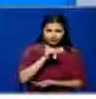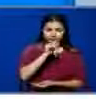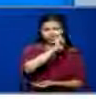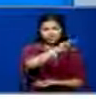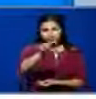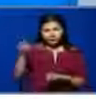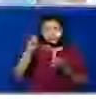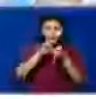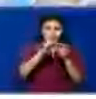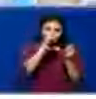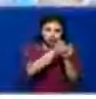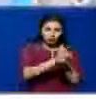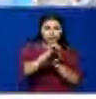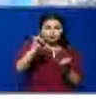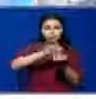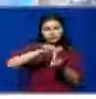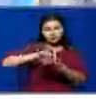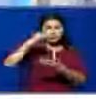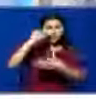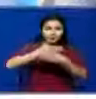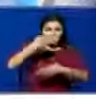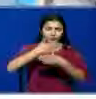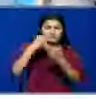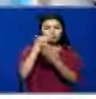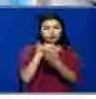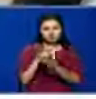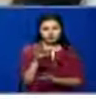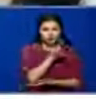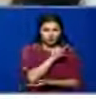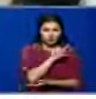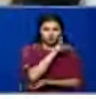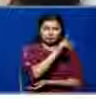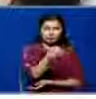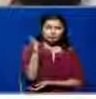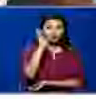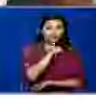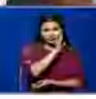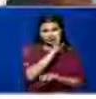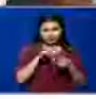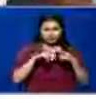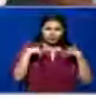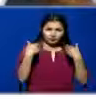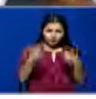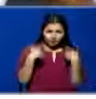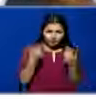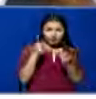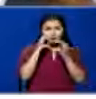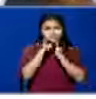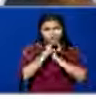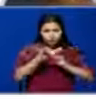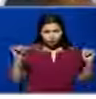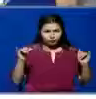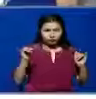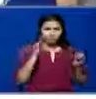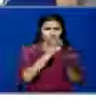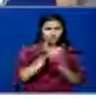үйі өнерпаздарының қатысуымен өткен концерттік бағдарламамен жалғасын тапты. Іскер әйелдер кеңесі өңірде өркенді істердің көбеюіне сеп